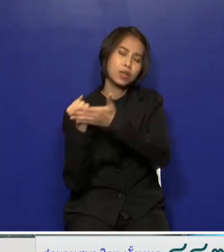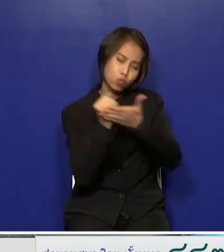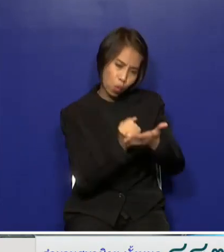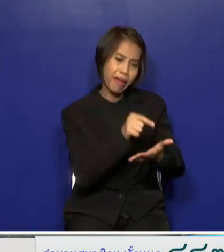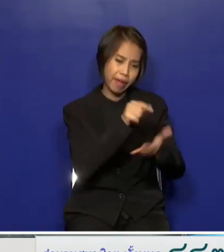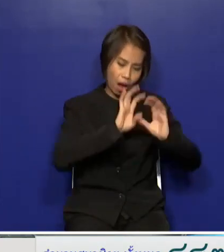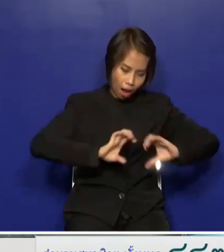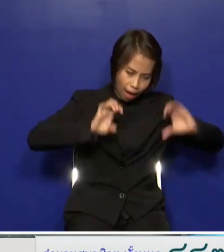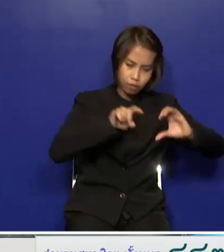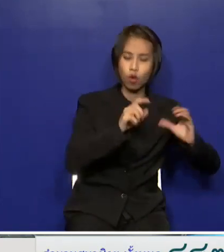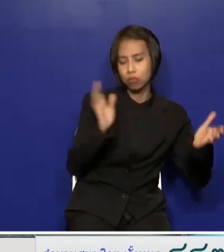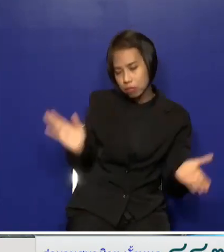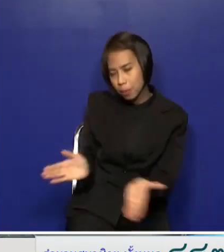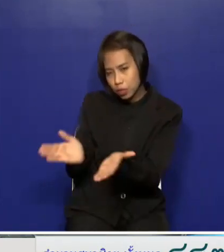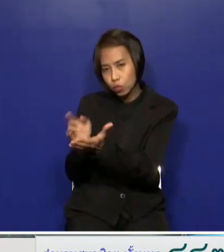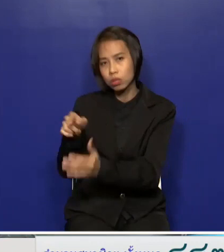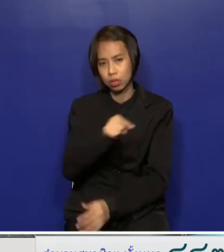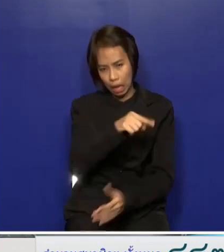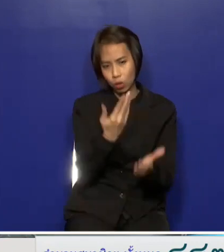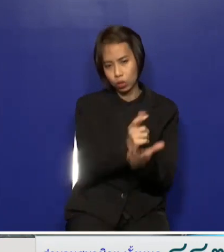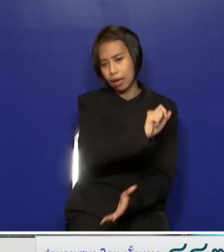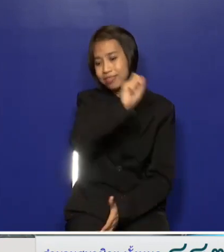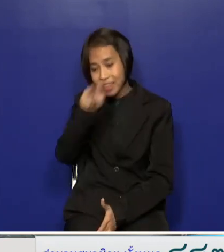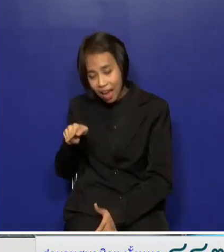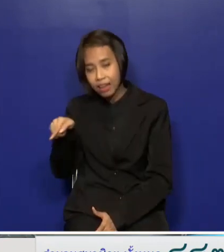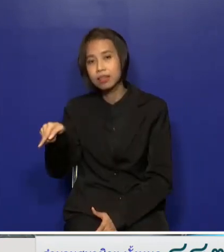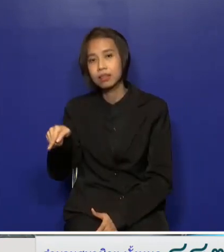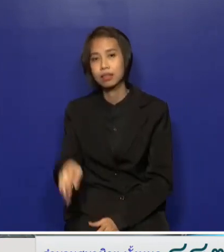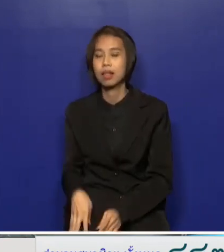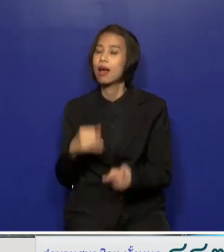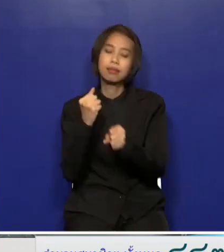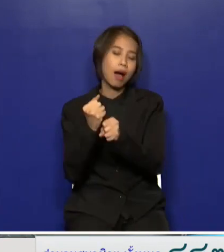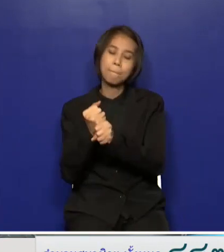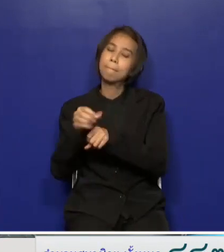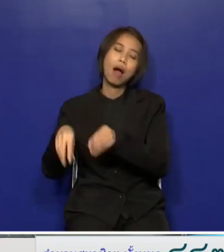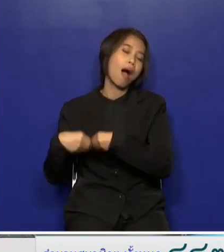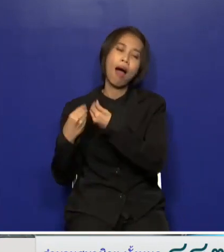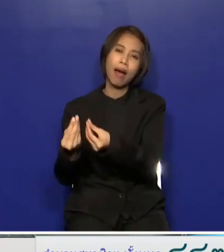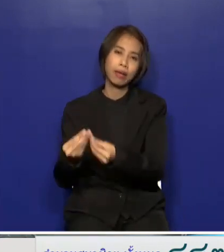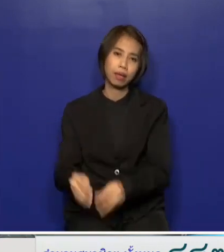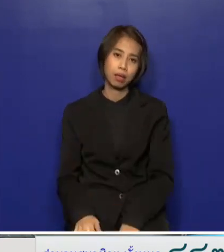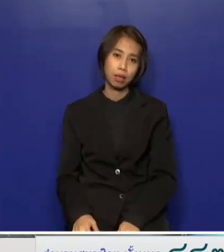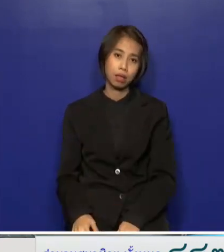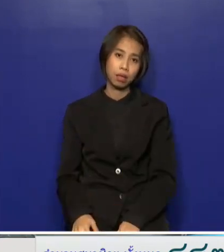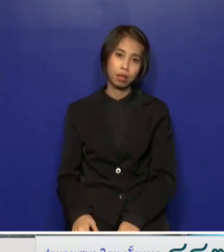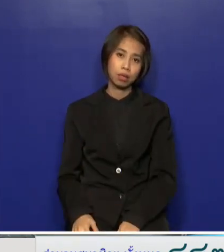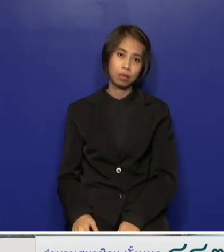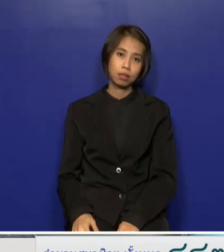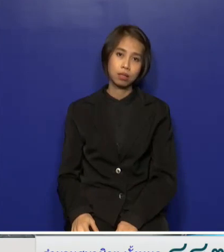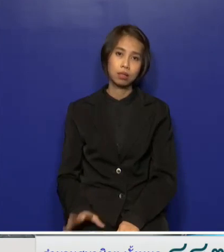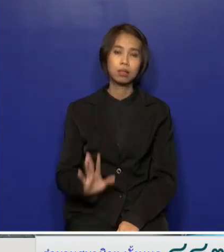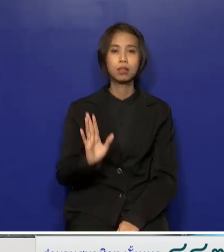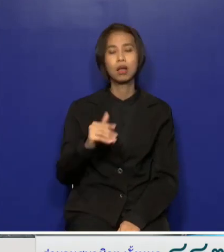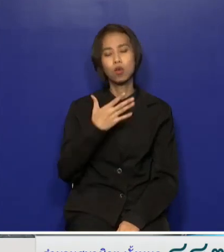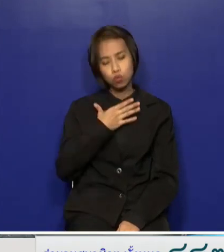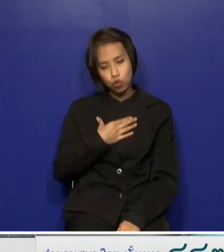สับหนุน ป้ายหาเสีงต้องออกไปจุดจด ตั้งไปจุดจดให้กได้นะครับไมต้องบอกวาไม่ต้องมีเลย ผมชอบใ